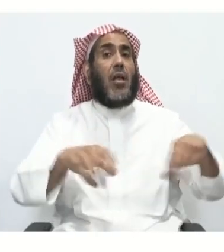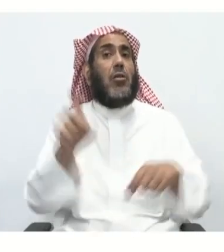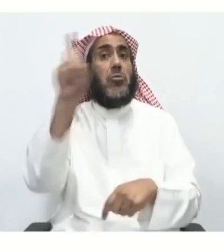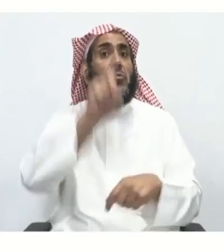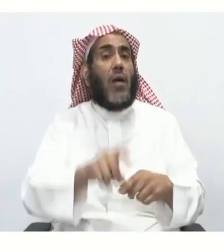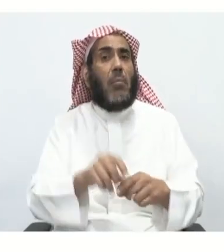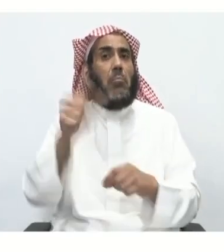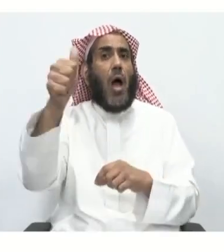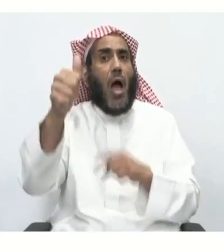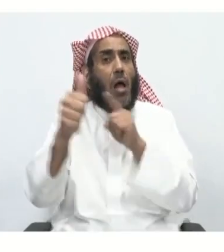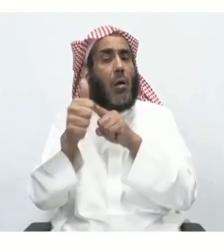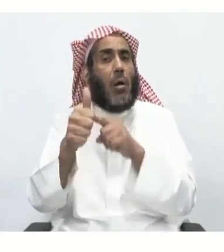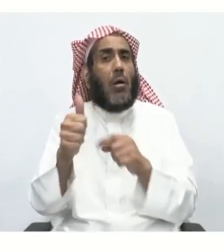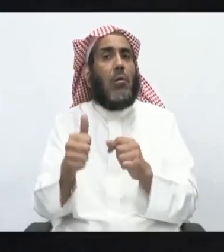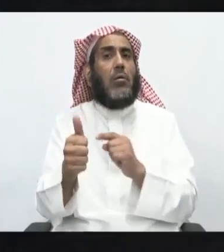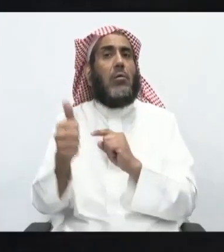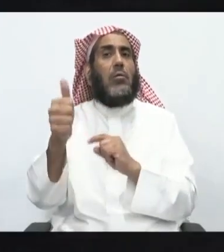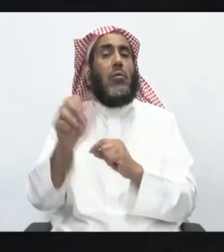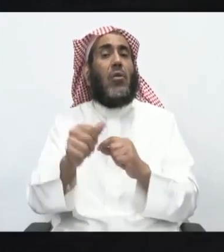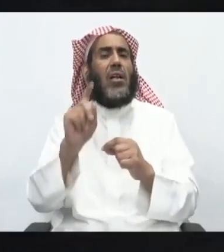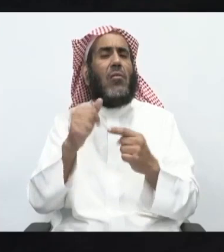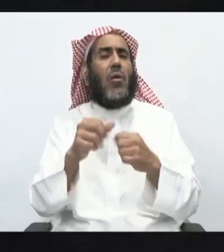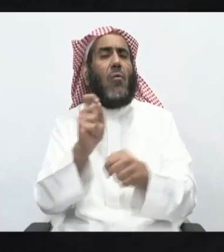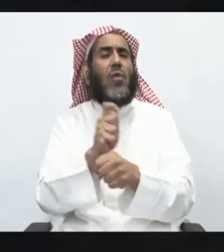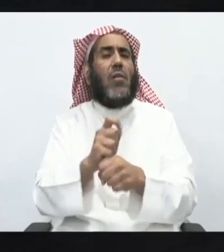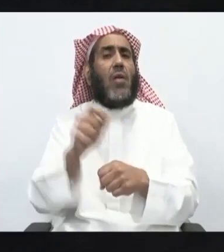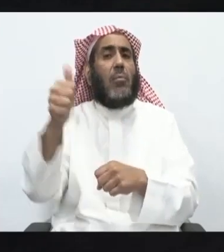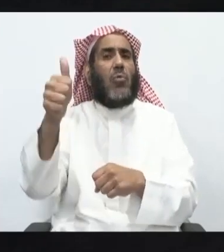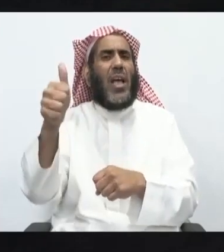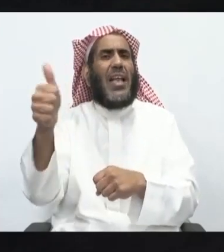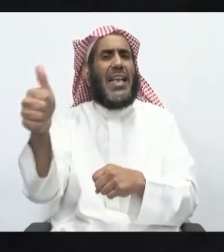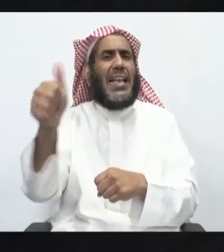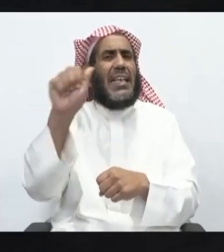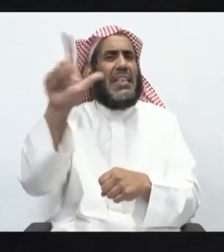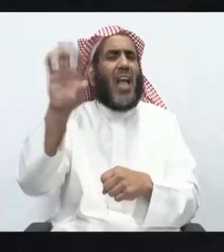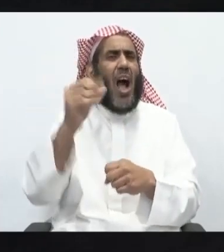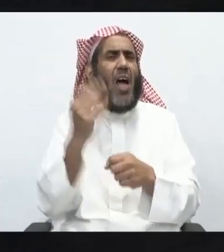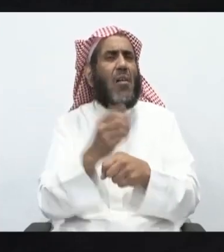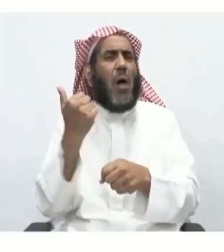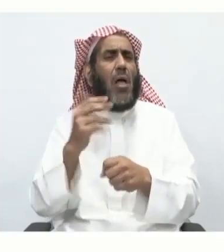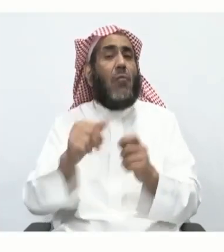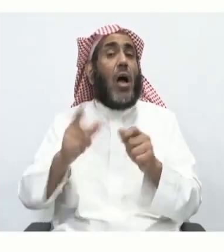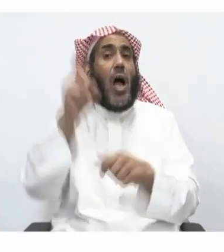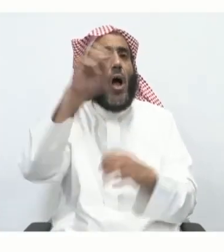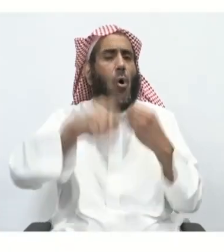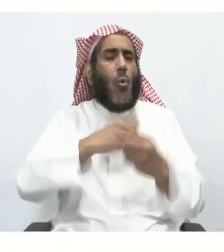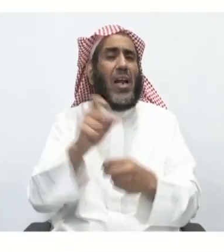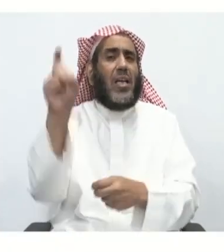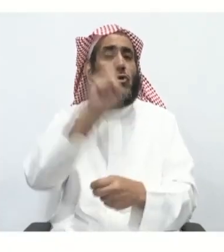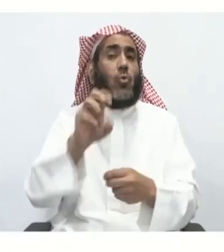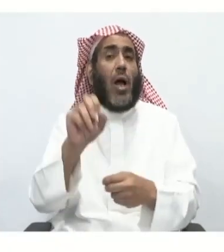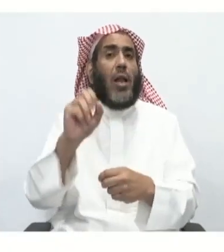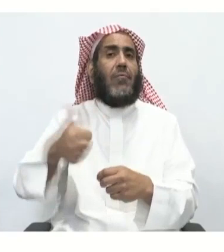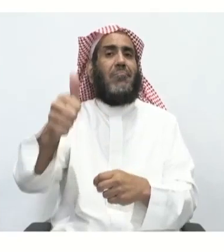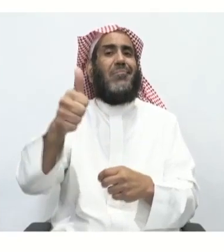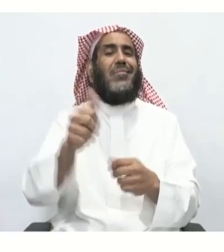استفهام دخلت الف استفهام و الفعل فيه همزه وصل التحق همزه همزه وصل هنا حذفت